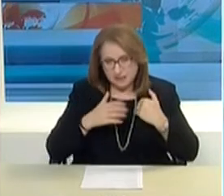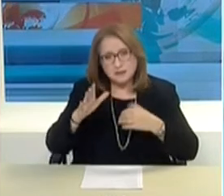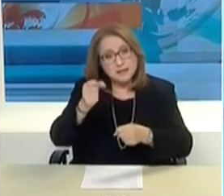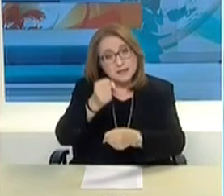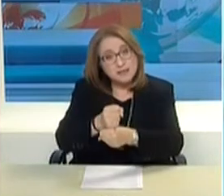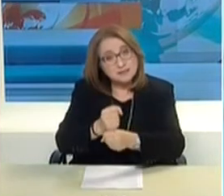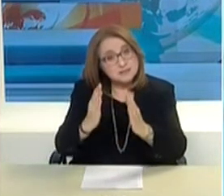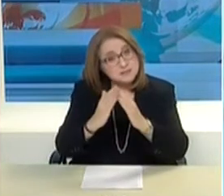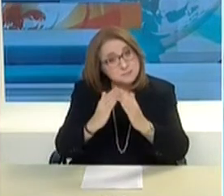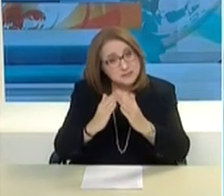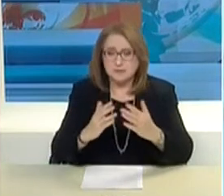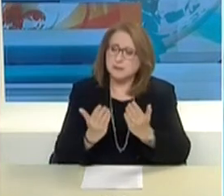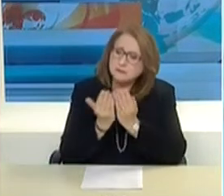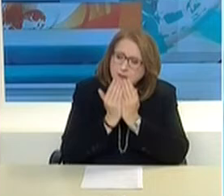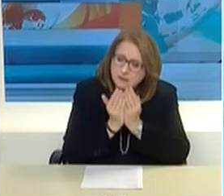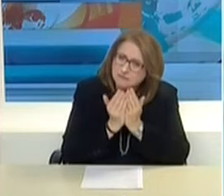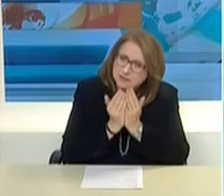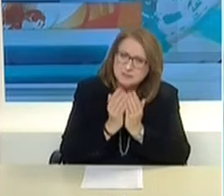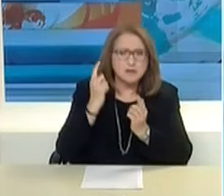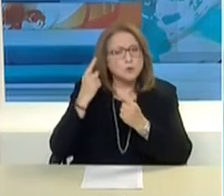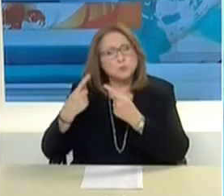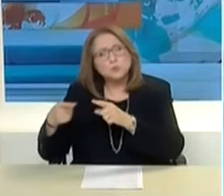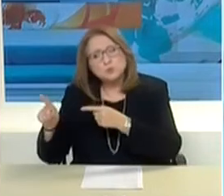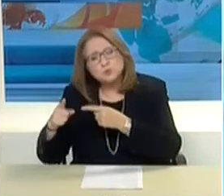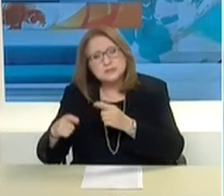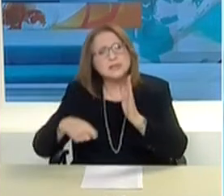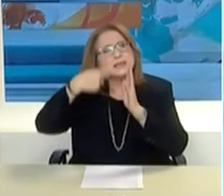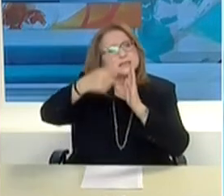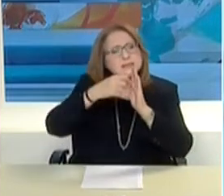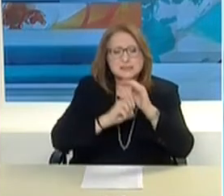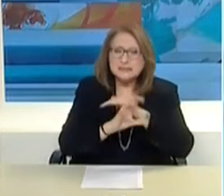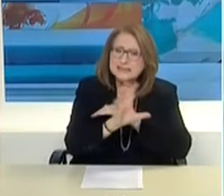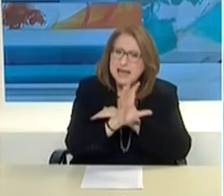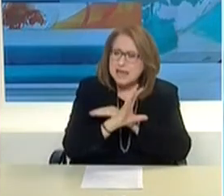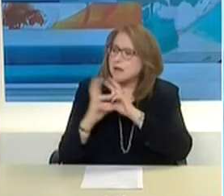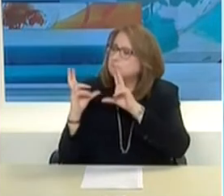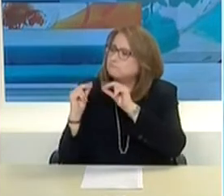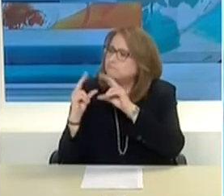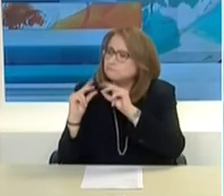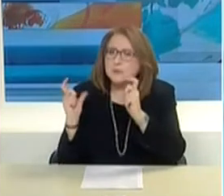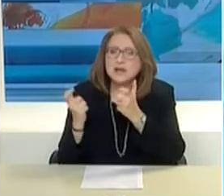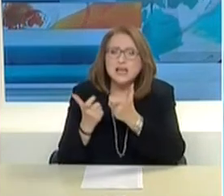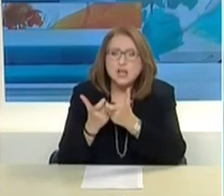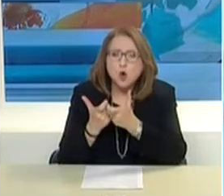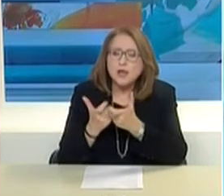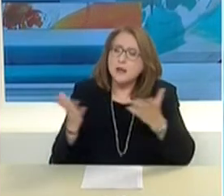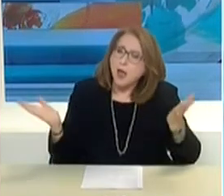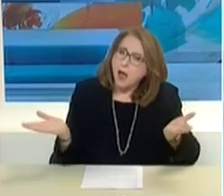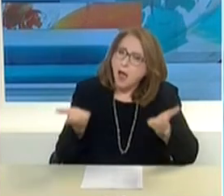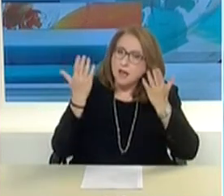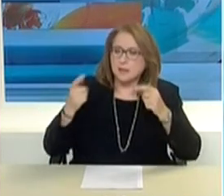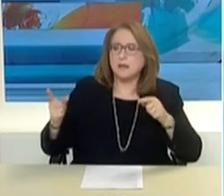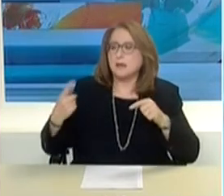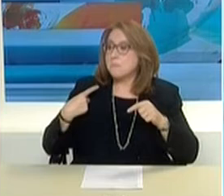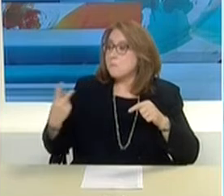διαβάζουμε, ακούμε μουσική, βλέπουμε ταινίες, επικοινωνούμε με τους δικούς μας. Στην καλύτερη περίπτωση πάμε για ένα περίπατο για